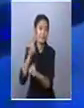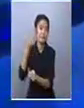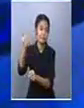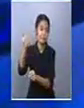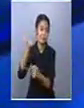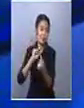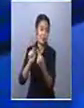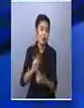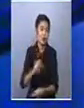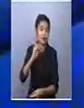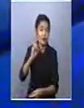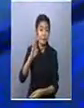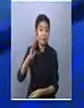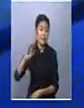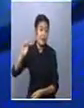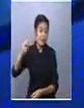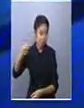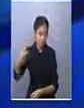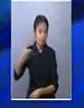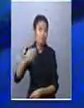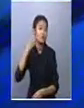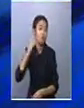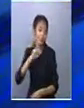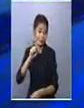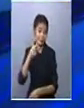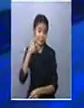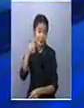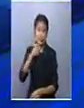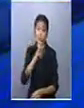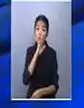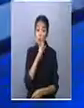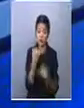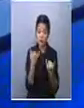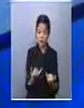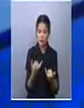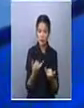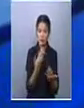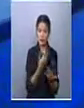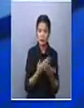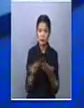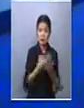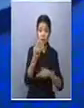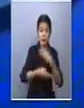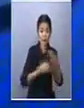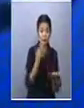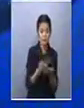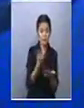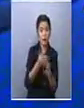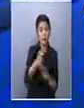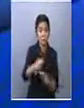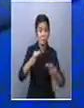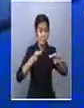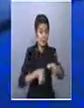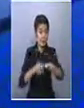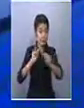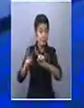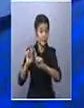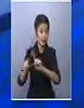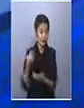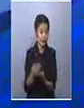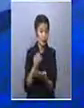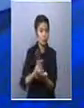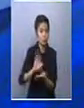DBS Speakers ประเทศไทยนั่นเองค่ะส่วนใครนะคะที่ติดตามบรรยากาศการซื้อขายในทิศทางของตลาดอัตราแลกเปลี่ยนแล้วก็ทิศทางของตลาดทุนจะเ